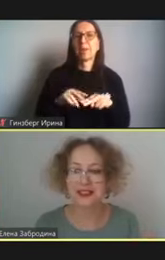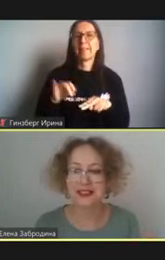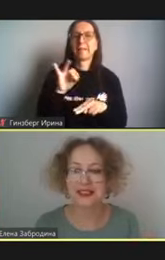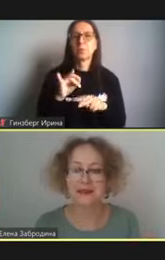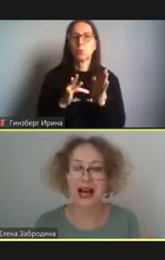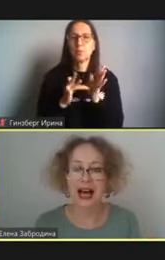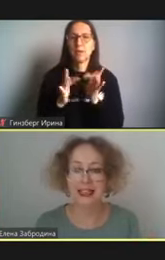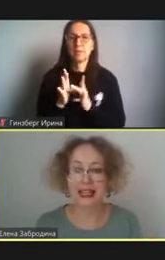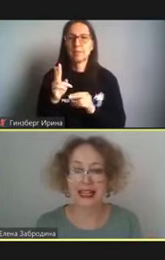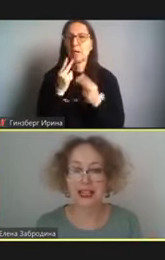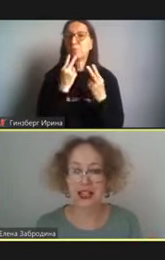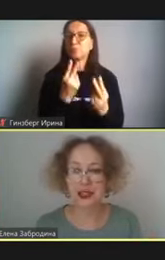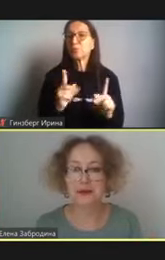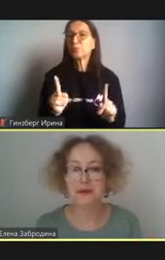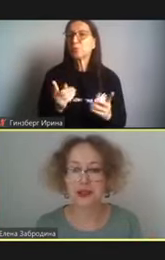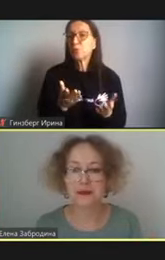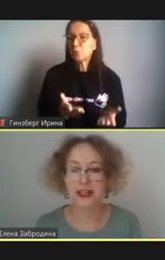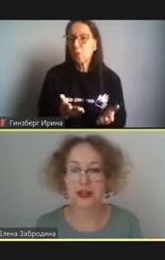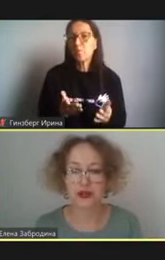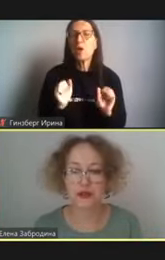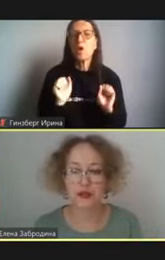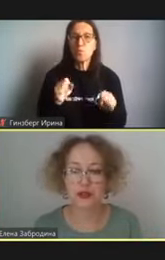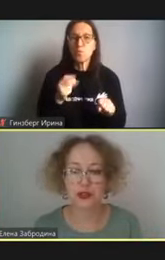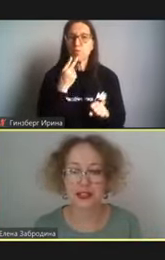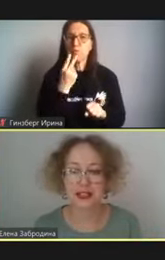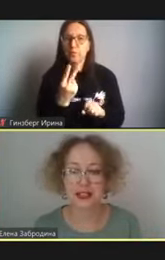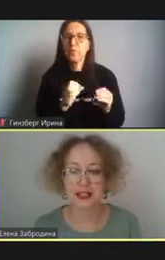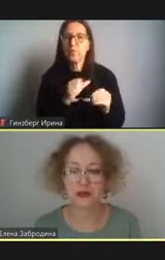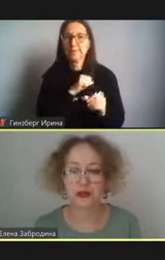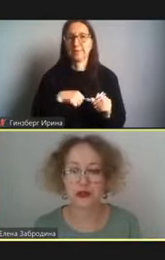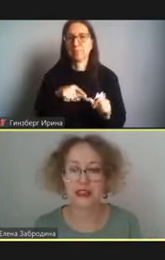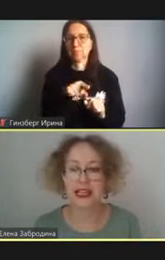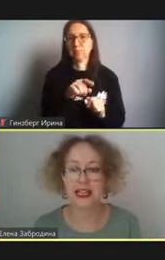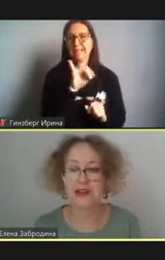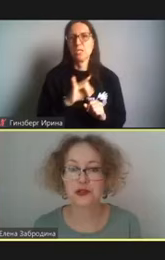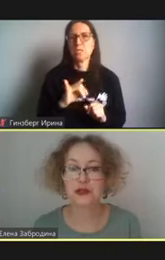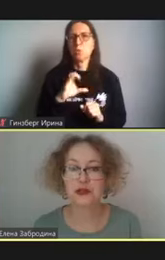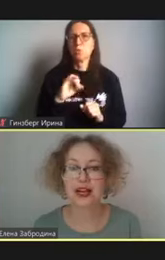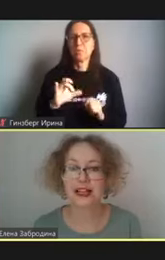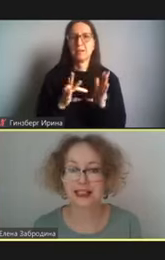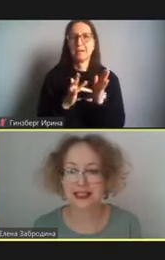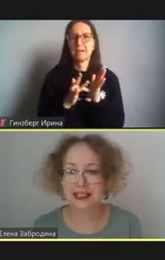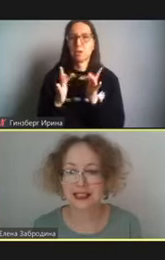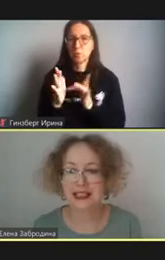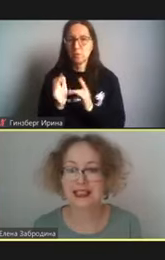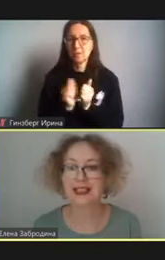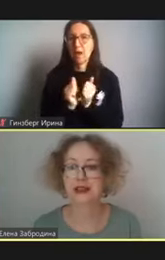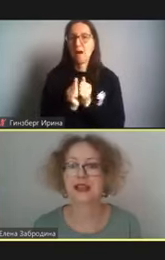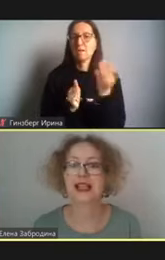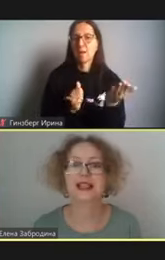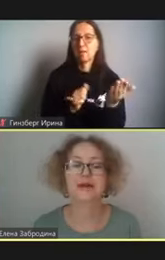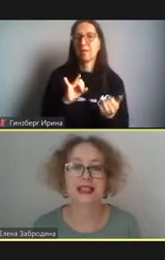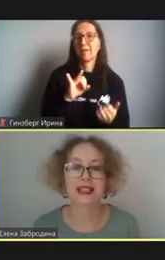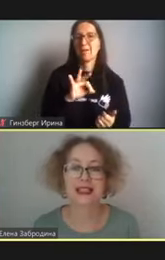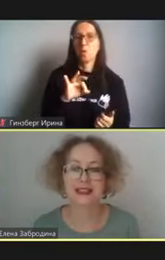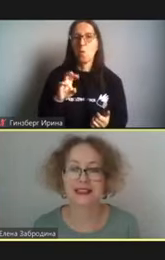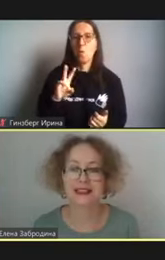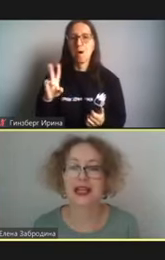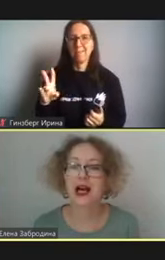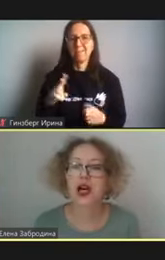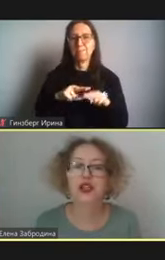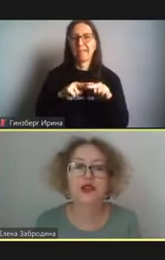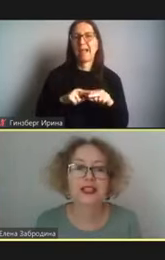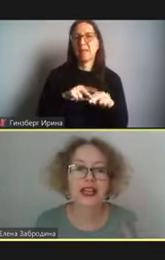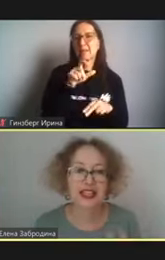мы здесь видим. Да, конечно, мы можем обнаружить фигуру Христа, вот он, и фигуру Иоанна Крестителя, который над ним